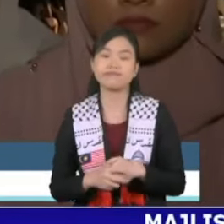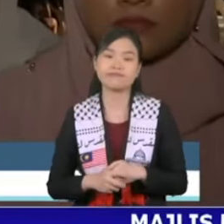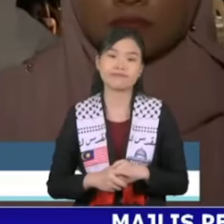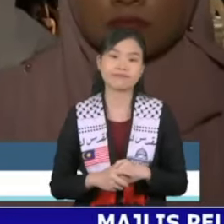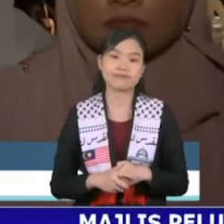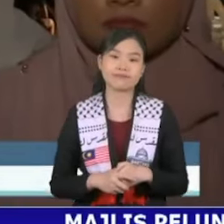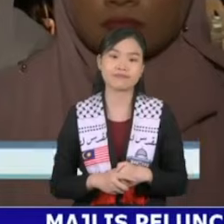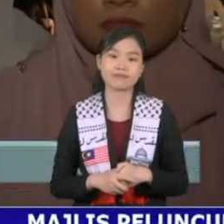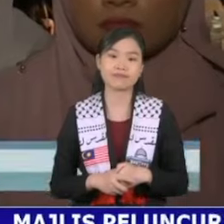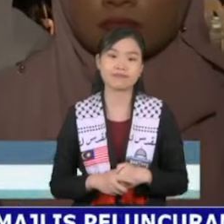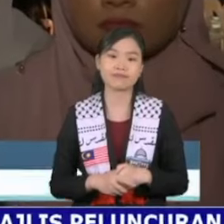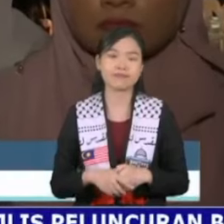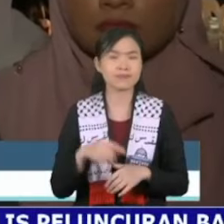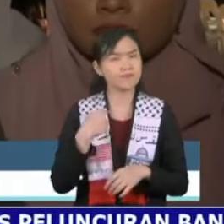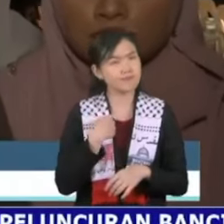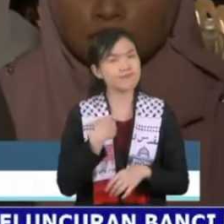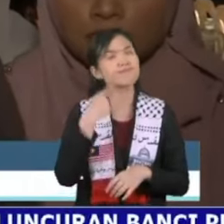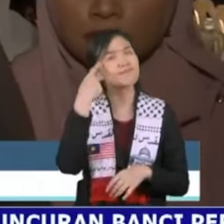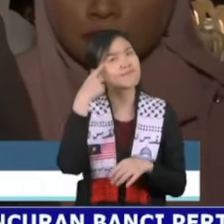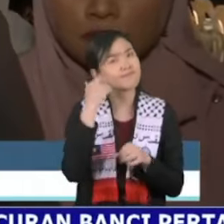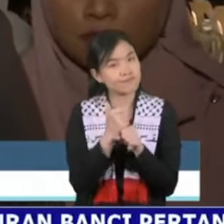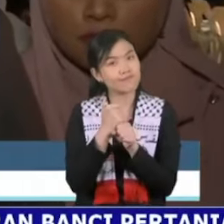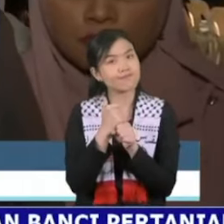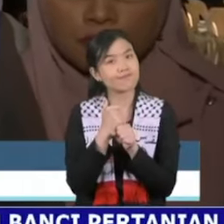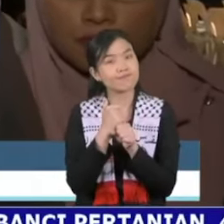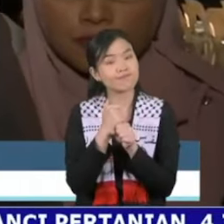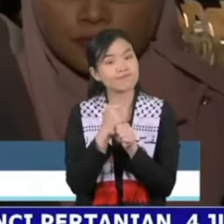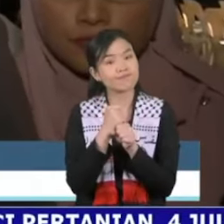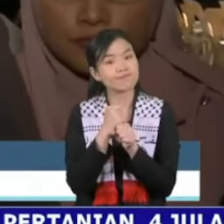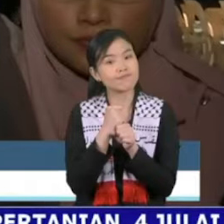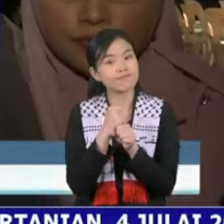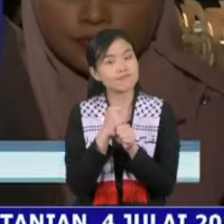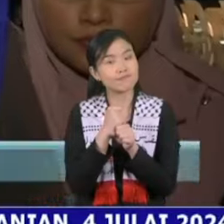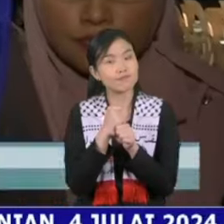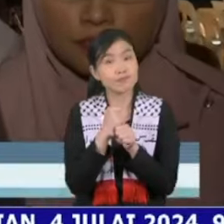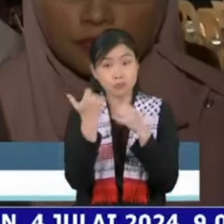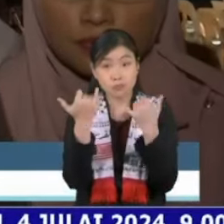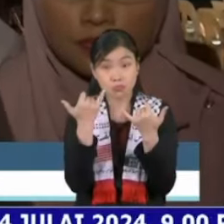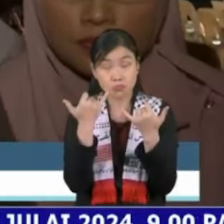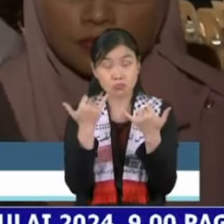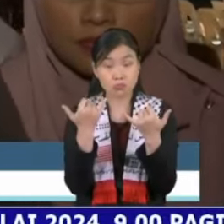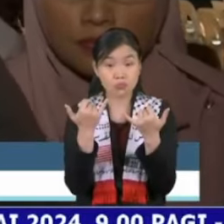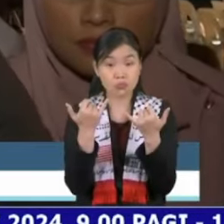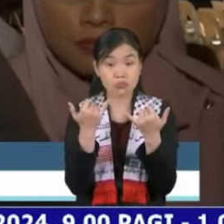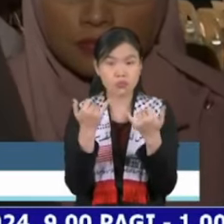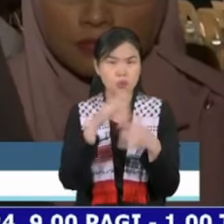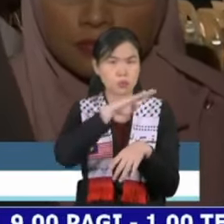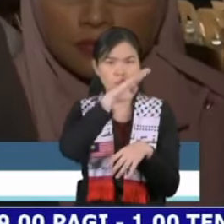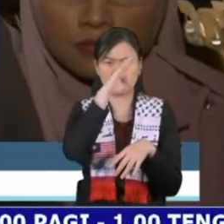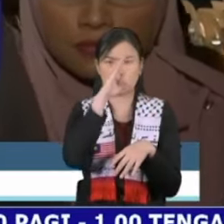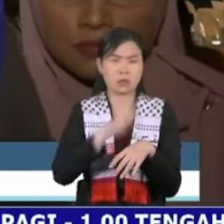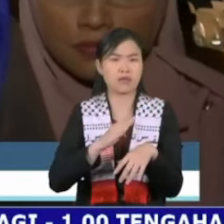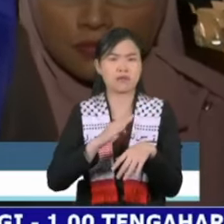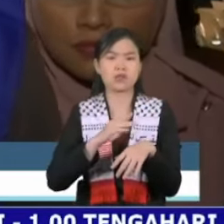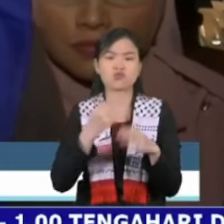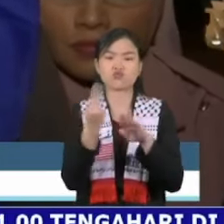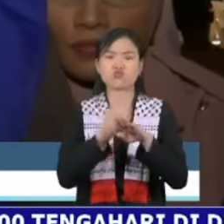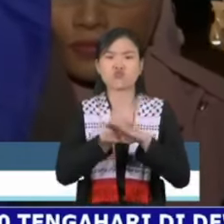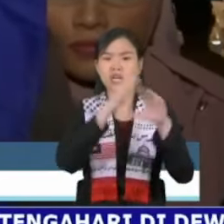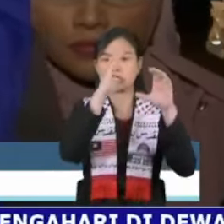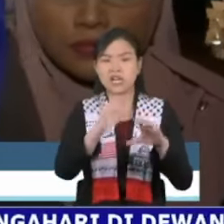Saya berkeyakinan dengan kedudukan yang ada, kita tidak mengambil pendekatan